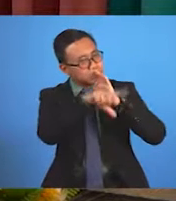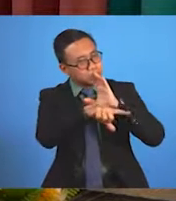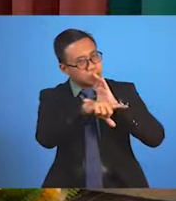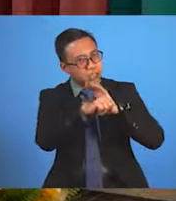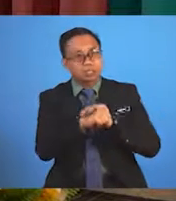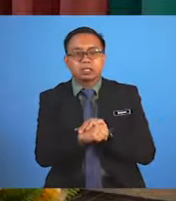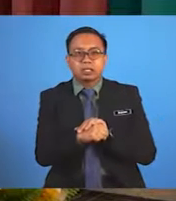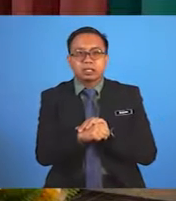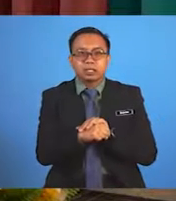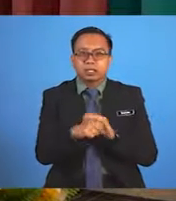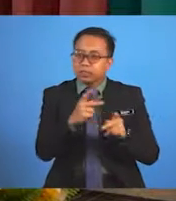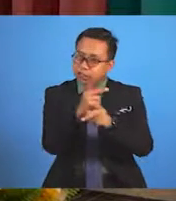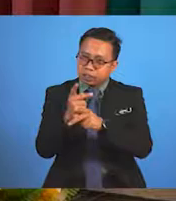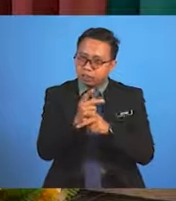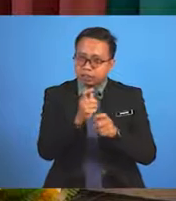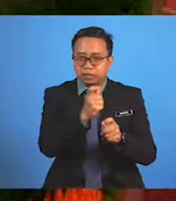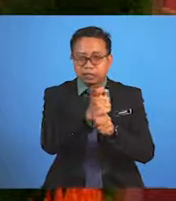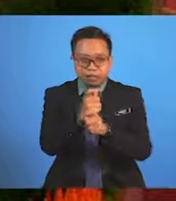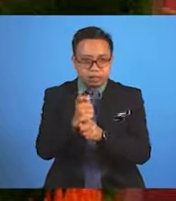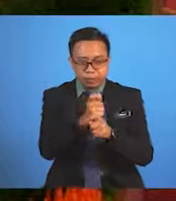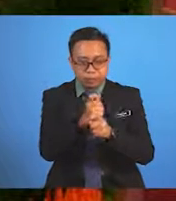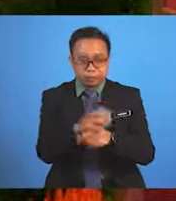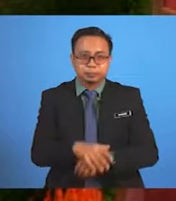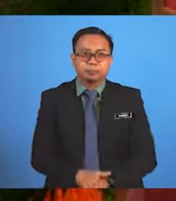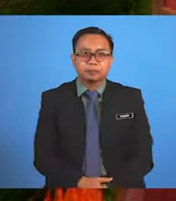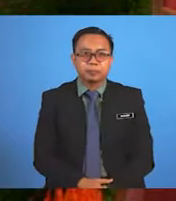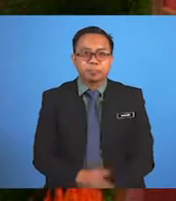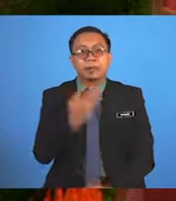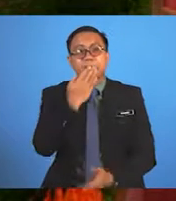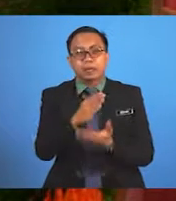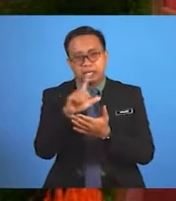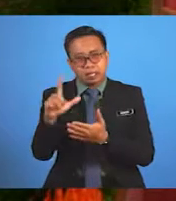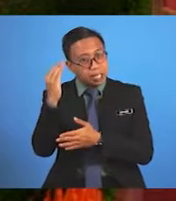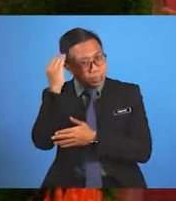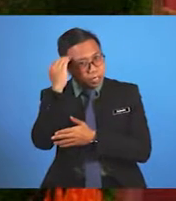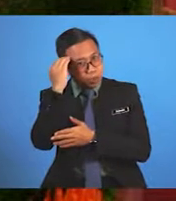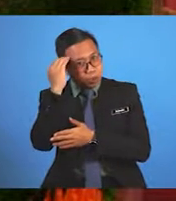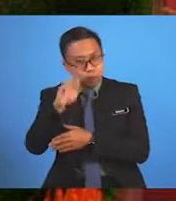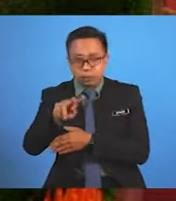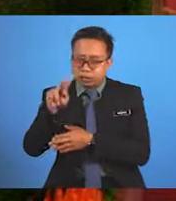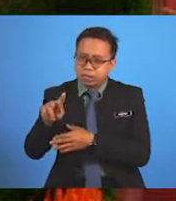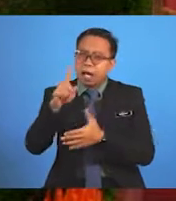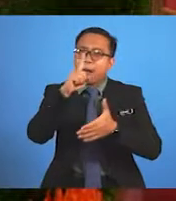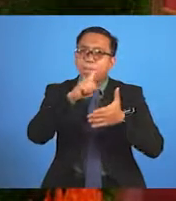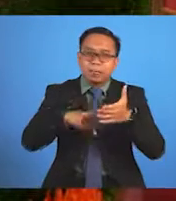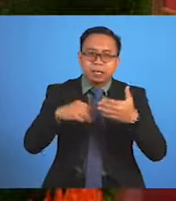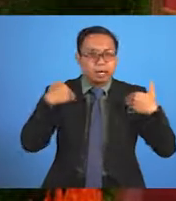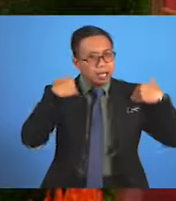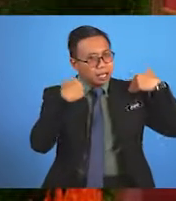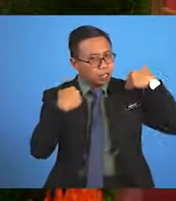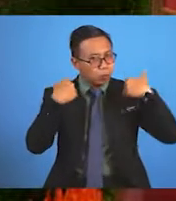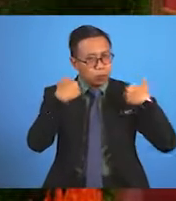bagi memelihara tenakan kita. Baiklah, tahukah pelajar-pelajar apakah haiwan